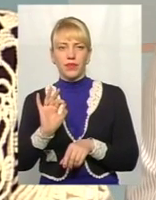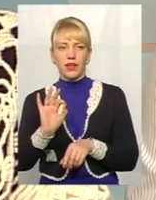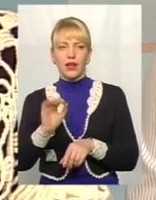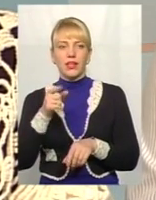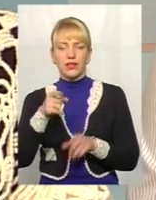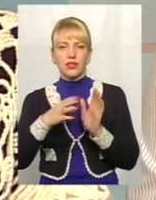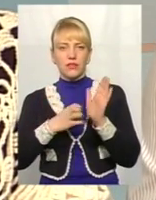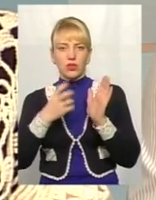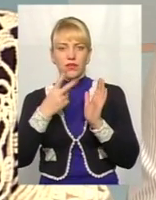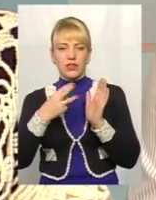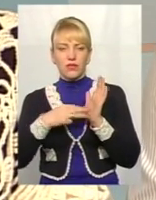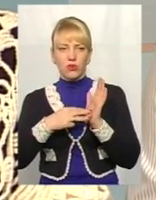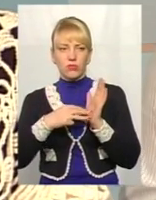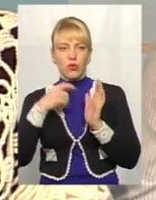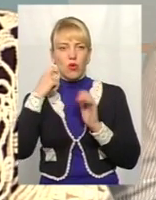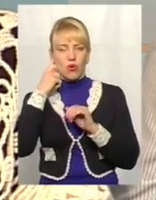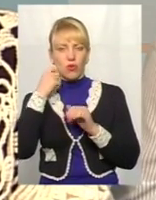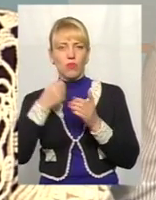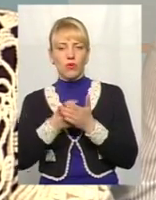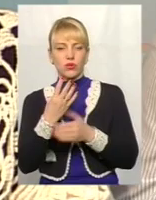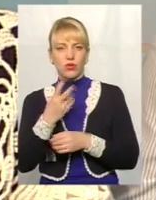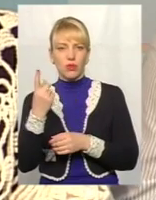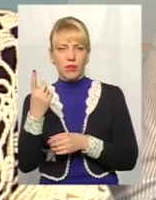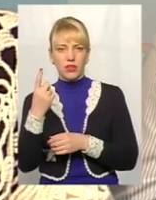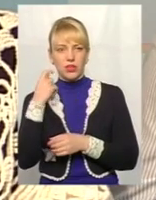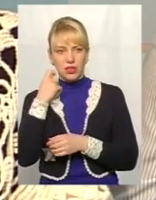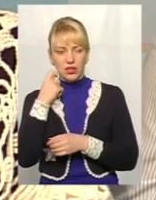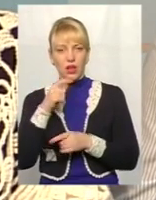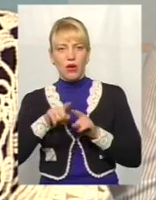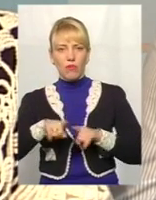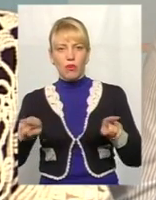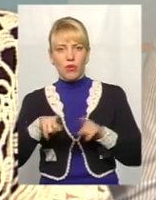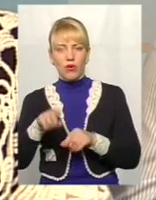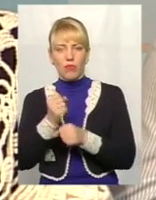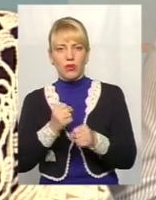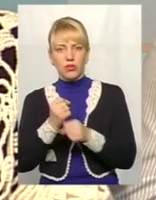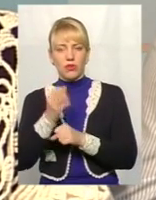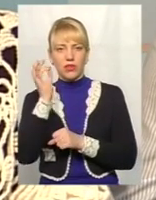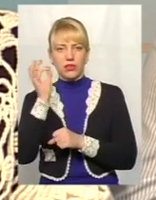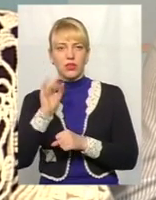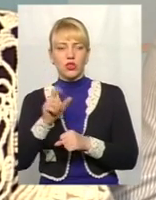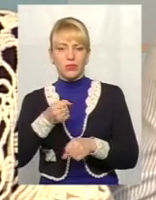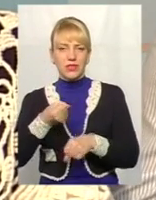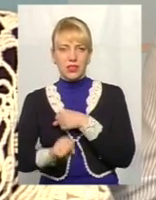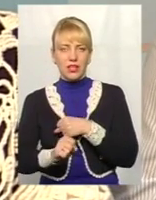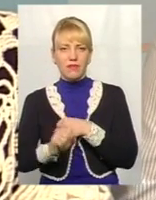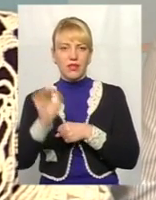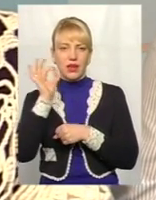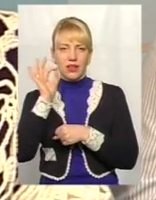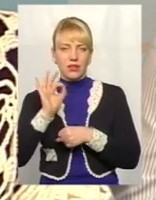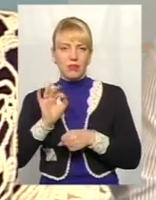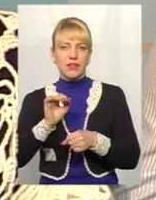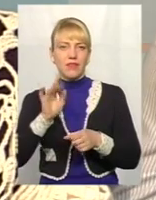з 1928 року по 41-й пропаганда опрацьовувала німців для того, аби заставити їх ненавидіти